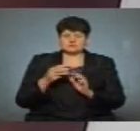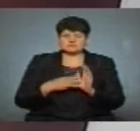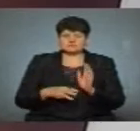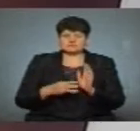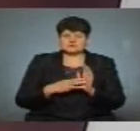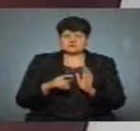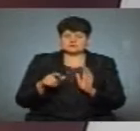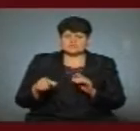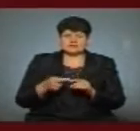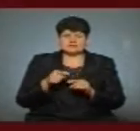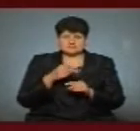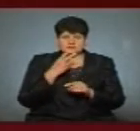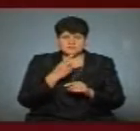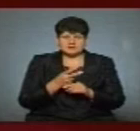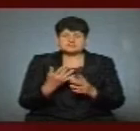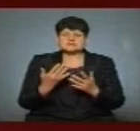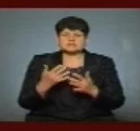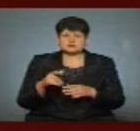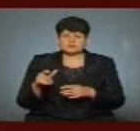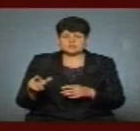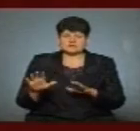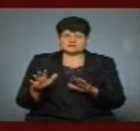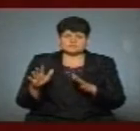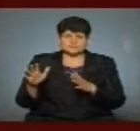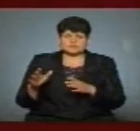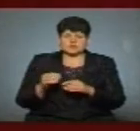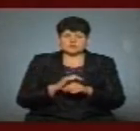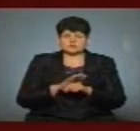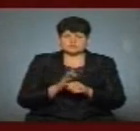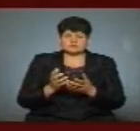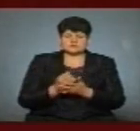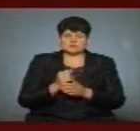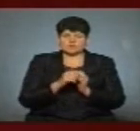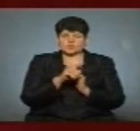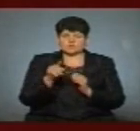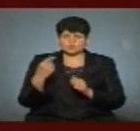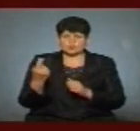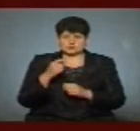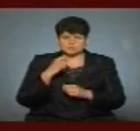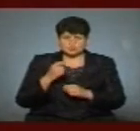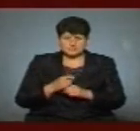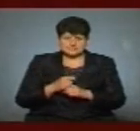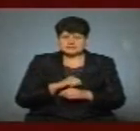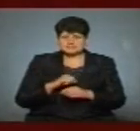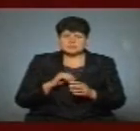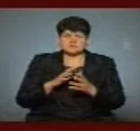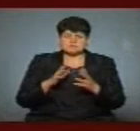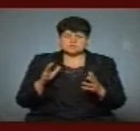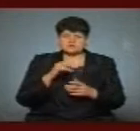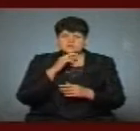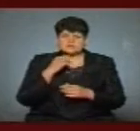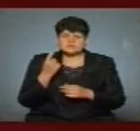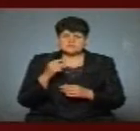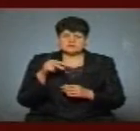588 людей. На цій карті ви бачите, скільки випадків COVID-19 виявили у кожній області України. Найбільше у Чернівецькій